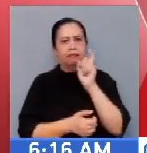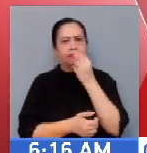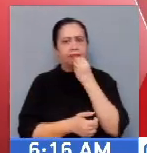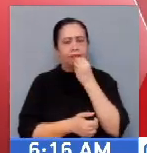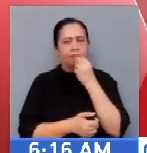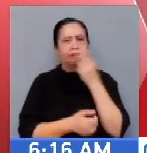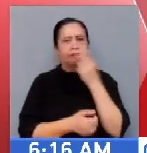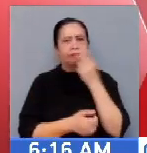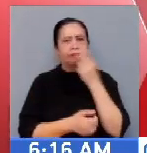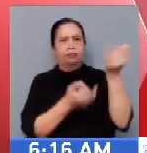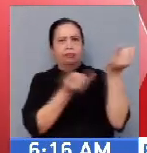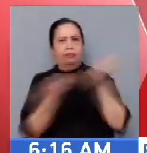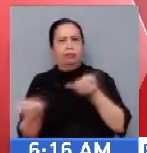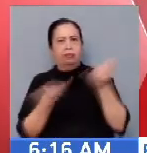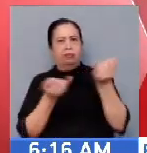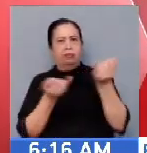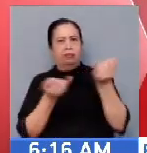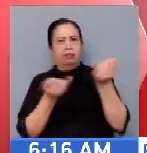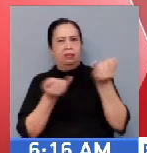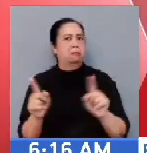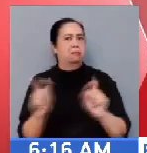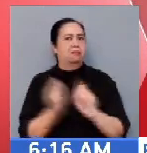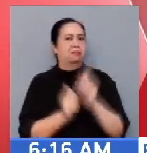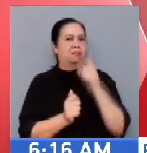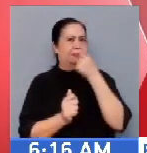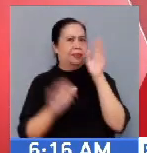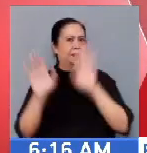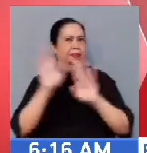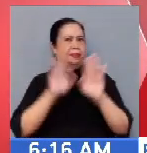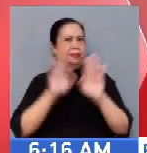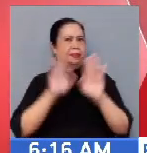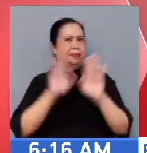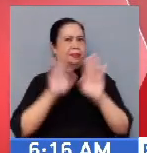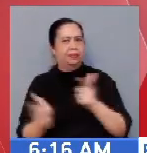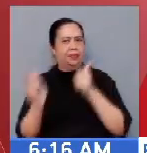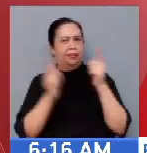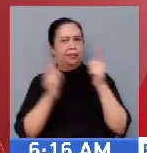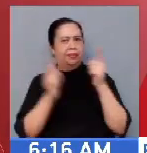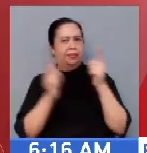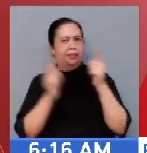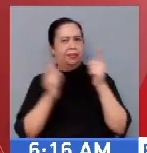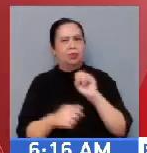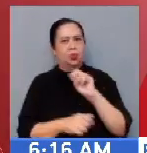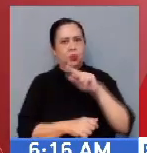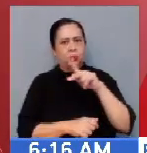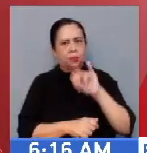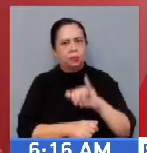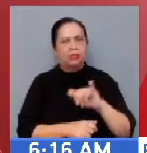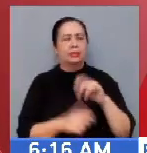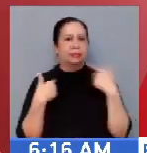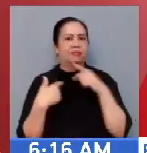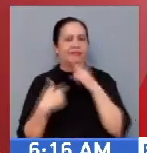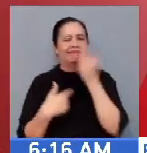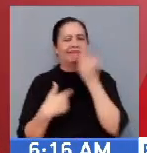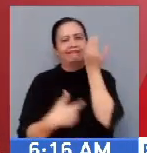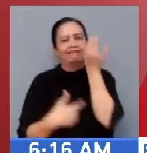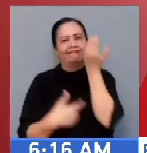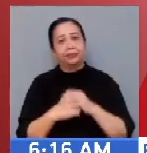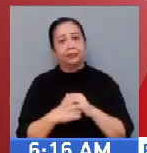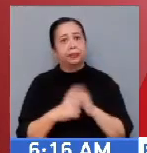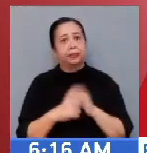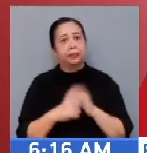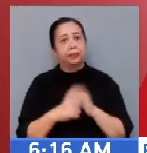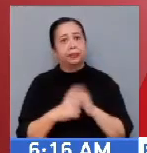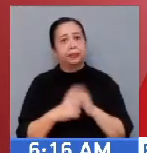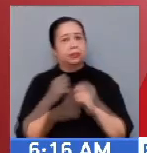lang po, dahil nga po sa problema sa logistics and supply na rin, meron po talagang kakulangan. Kung kulang, nagkaroon mo tayo ng